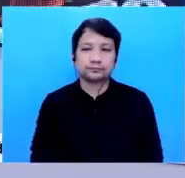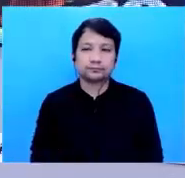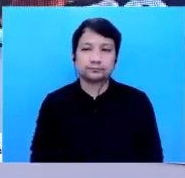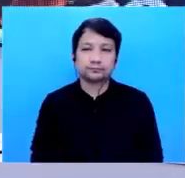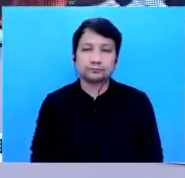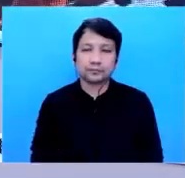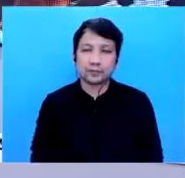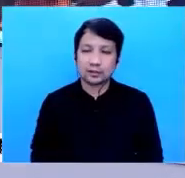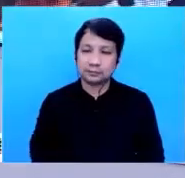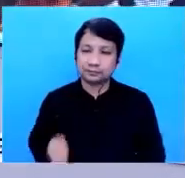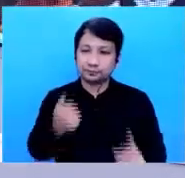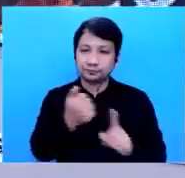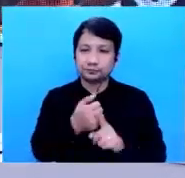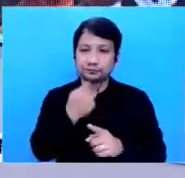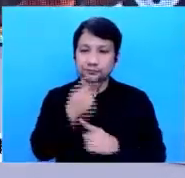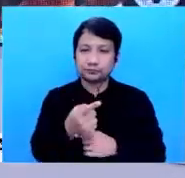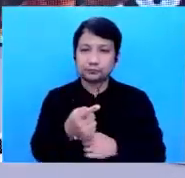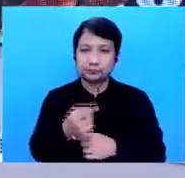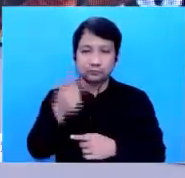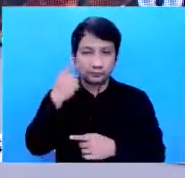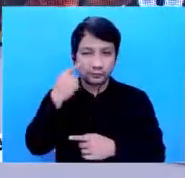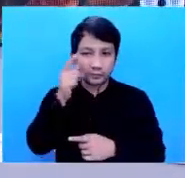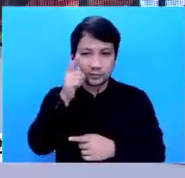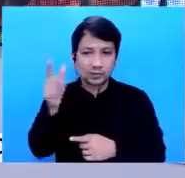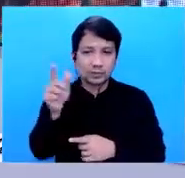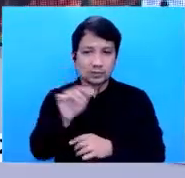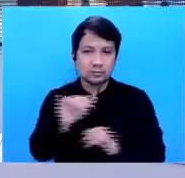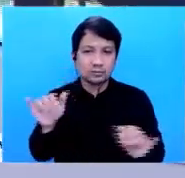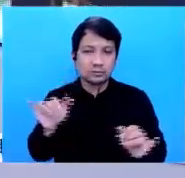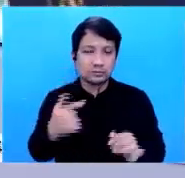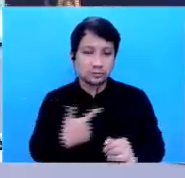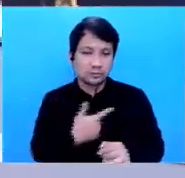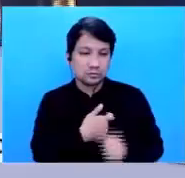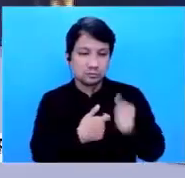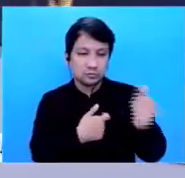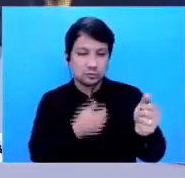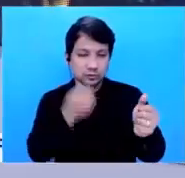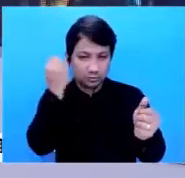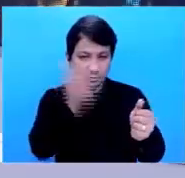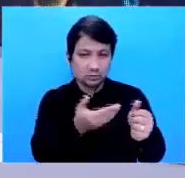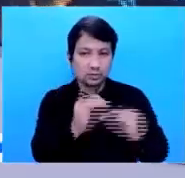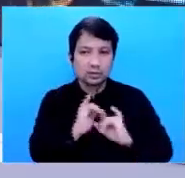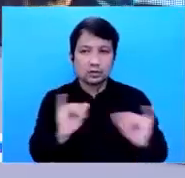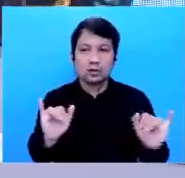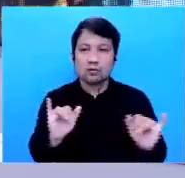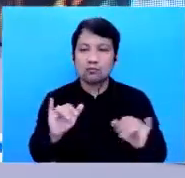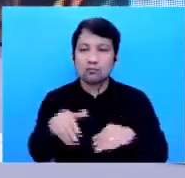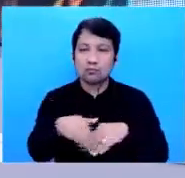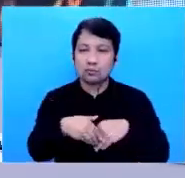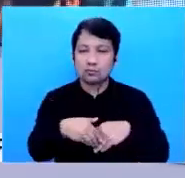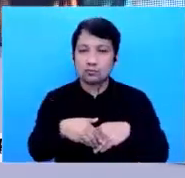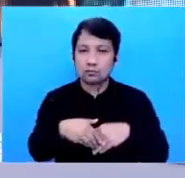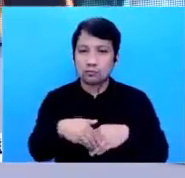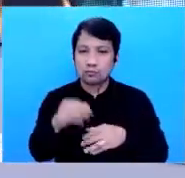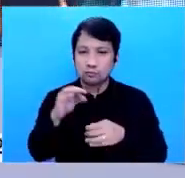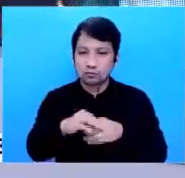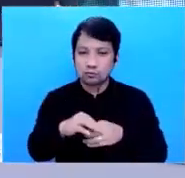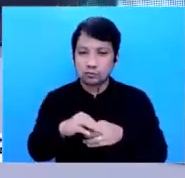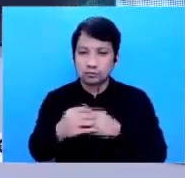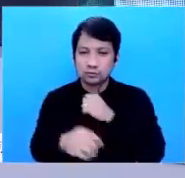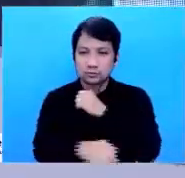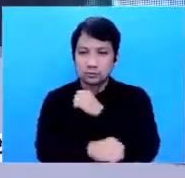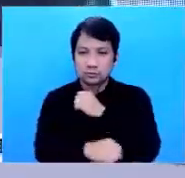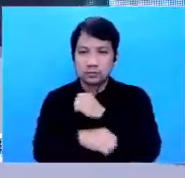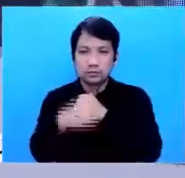Naibalat naman si Senador Ping Lacson sa mga natamaan sa pahayag niyang huwag bumoto ng magnanakaw. Nasa front line ng